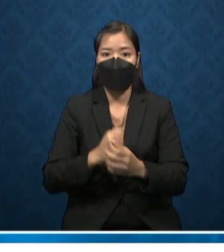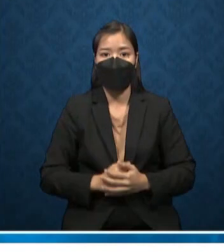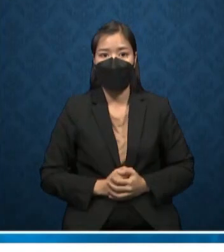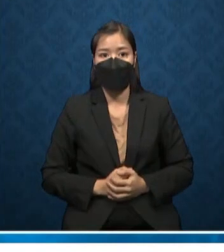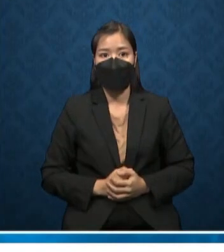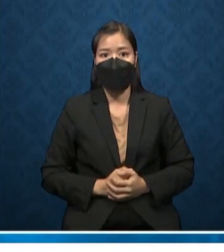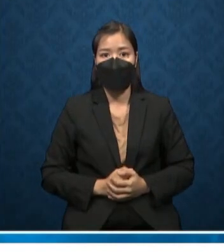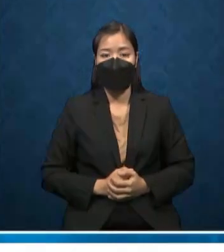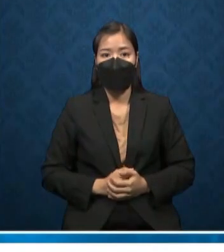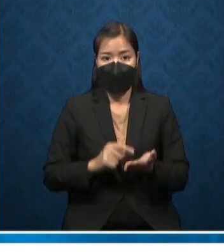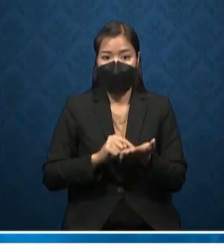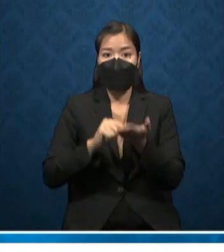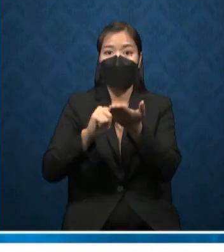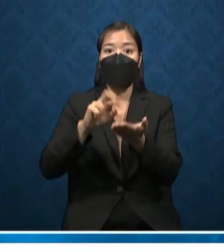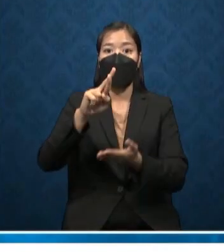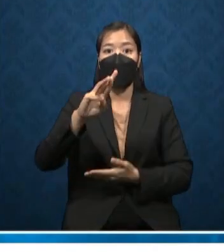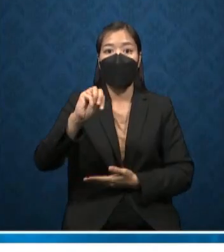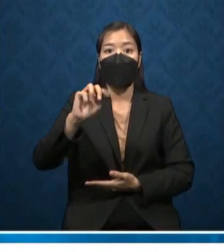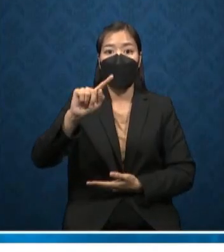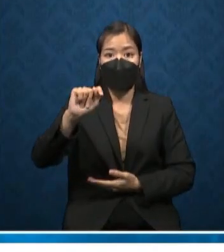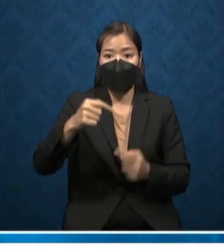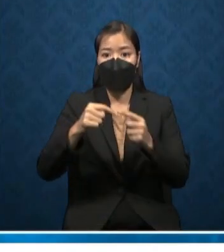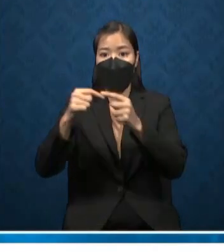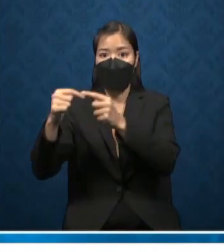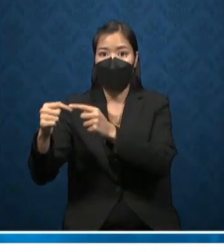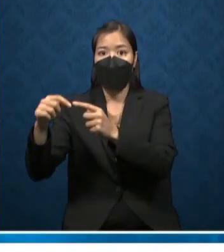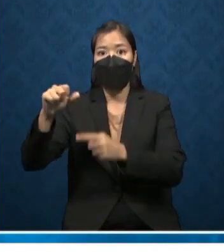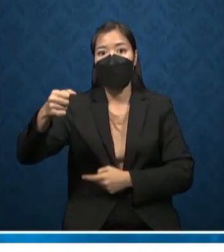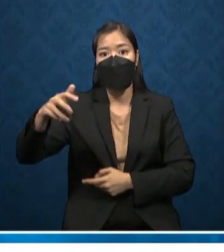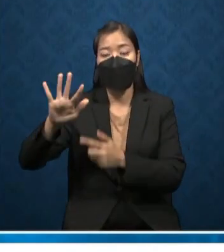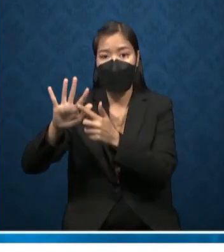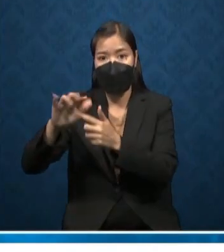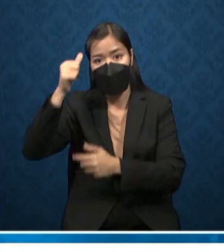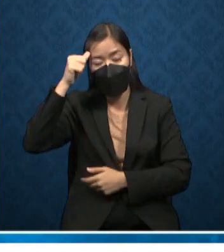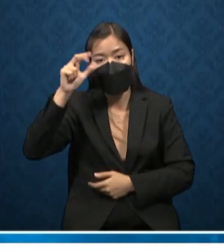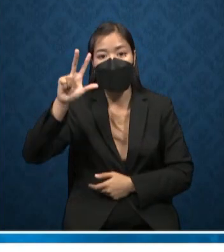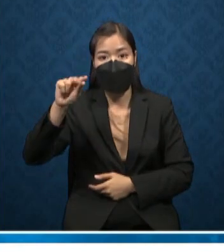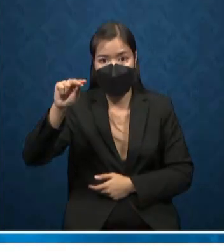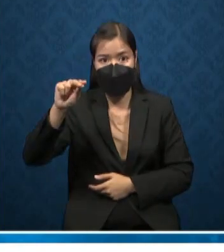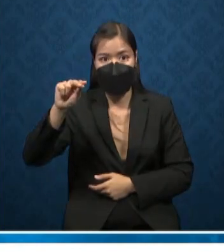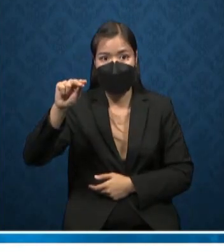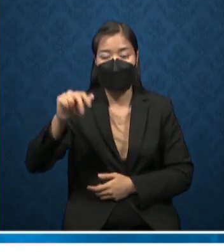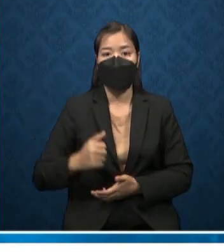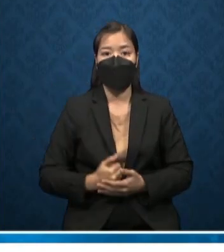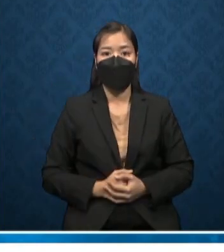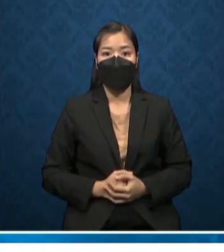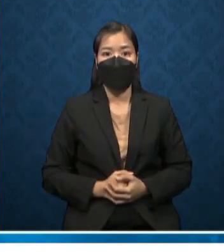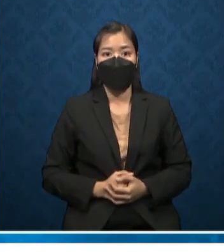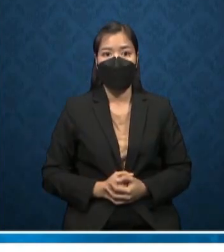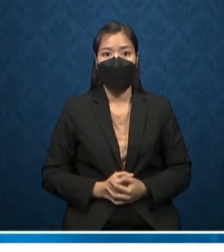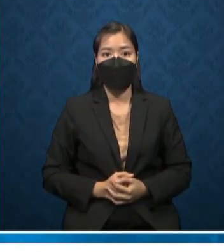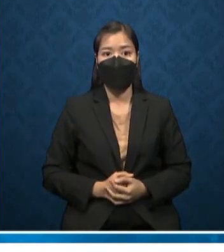เสนอต่อคณะรัฐมนตรีเพื่อรายงานต่อรัฐสภาภายใน30วันนับแต่วันสิ้นปีงบประมาณ